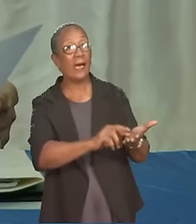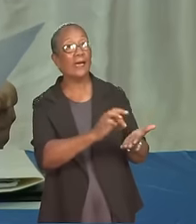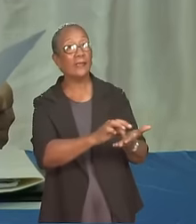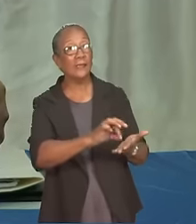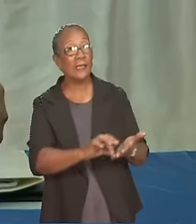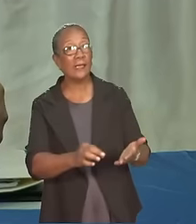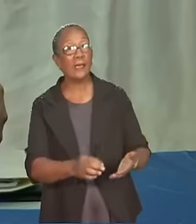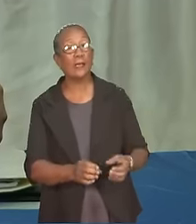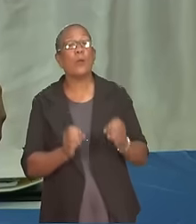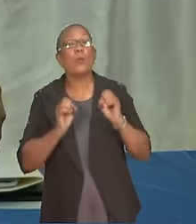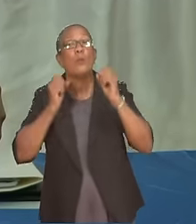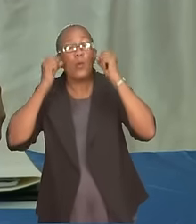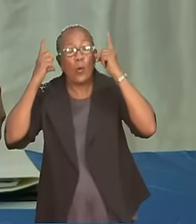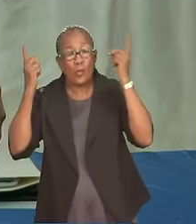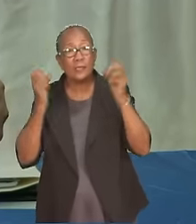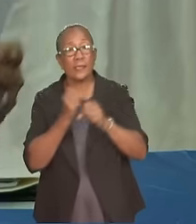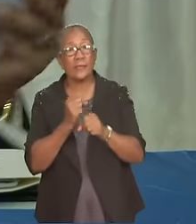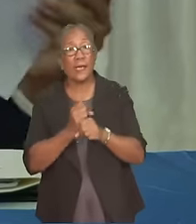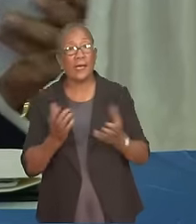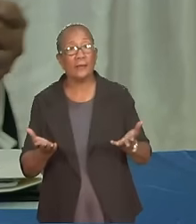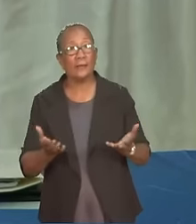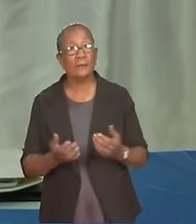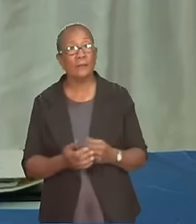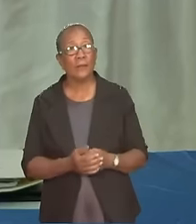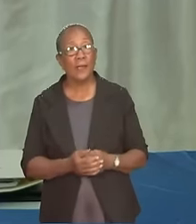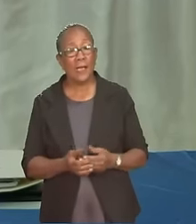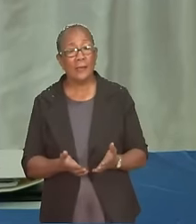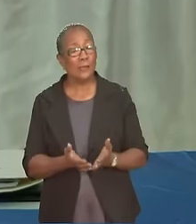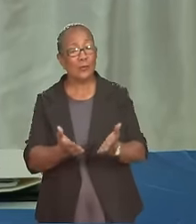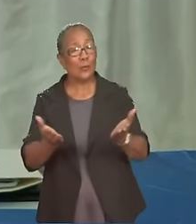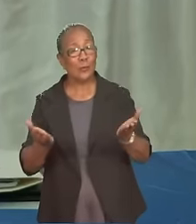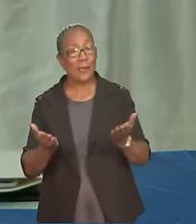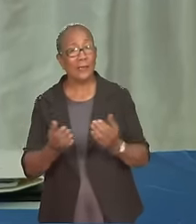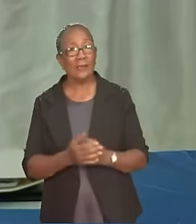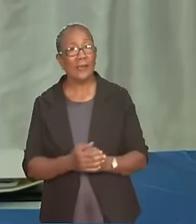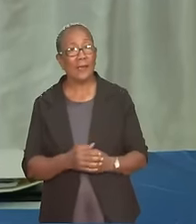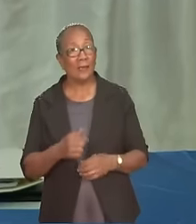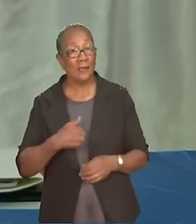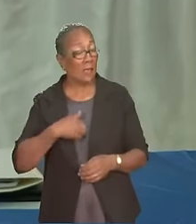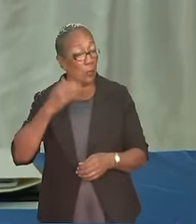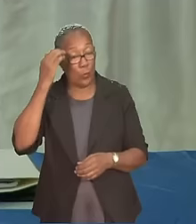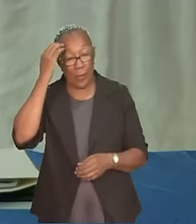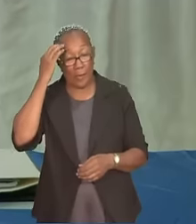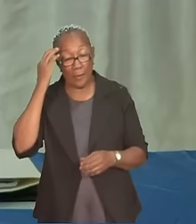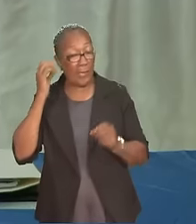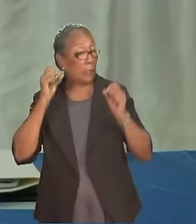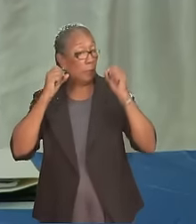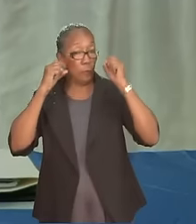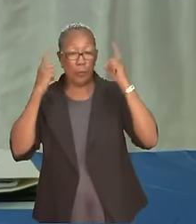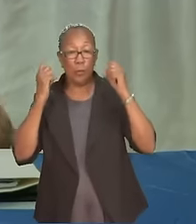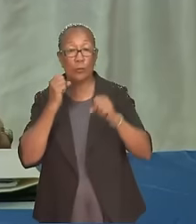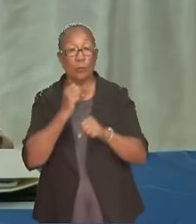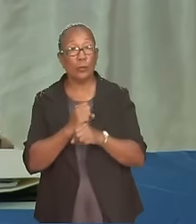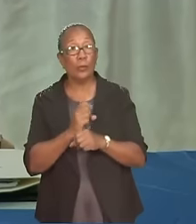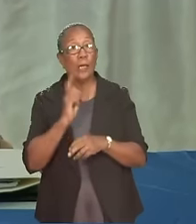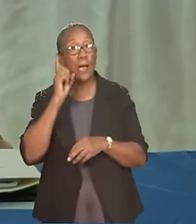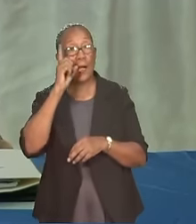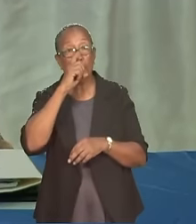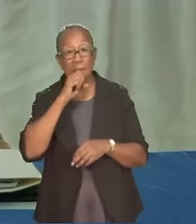meer bewust weggehaald. En dan stuurt men daar. Ik weet niet of hij het bewust doet of iemand hem misleid